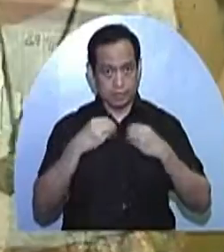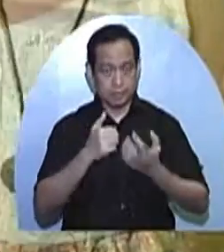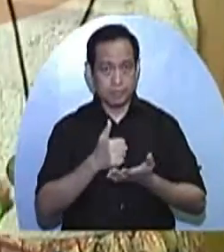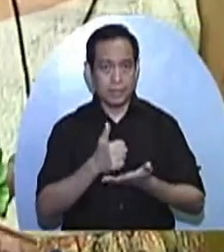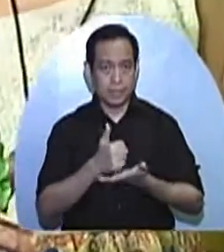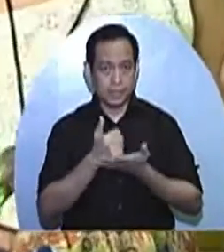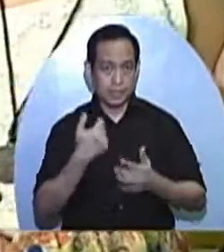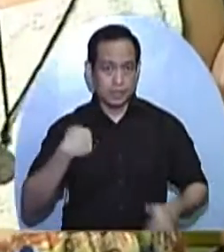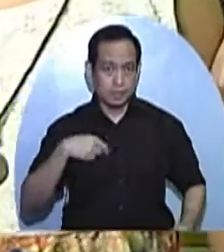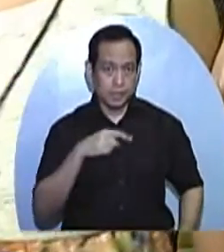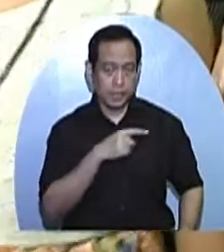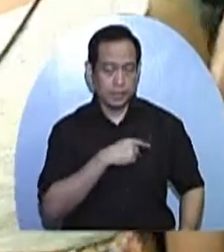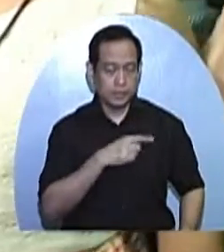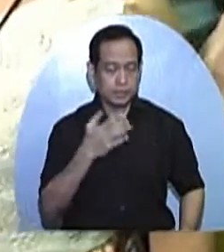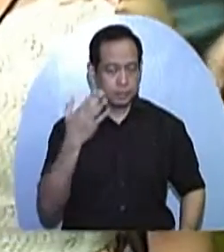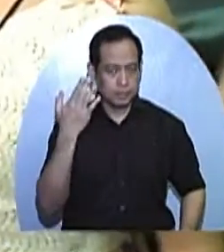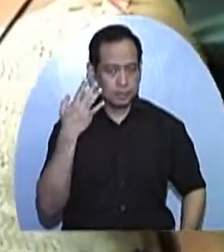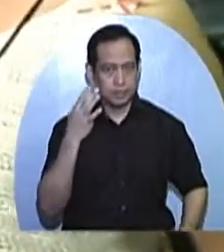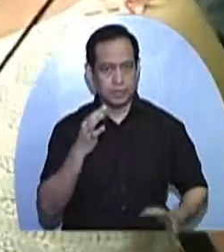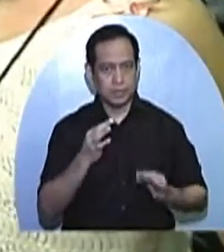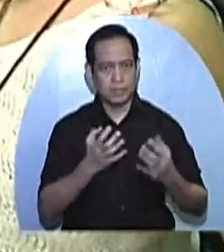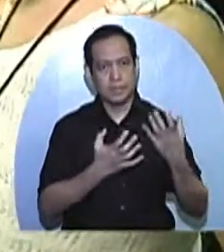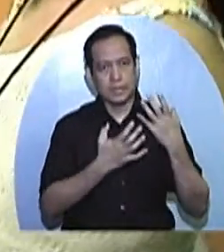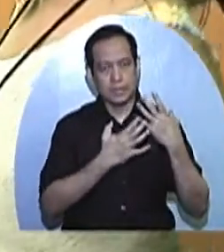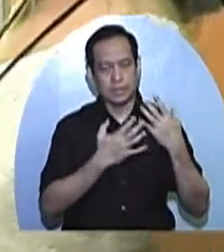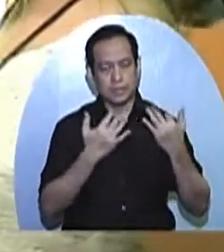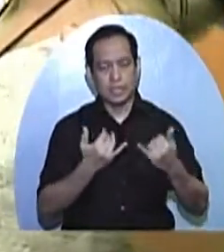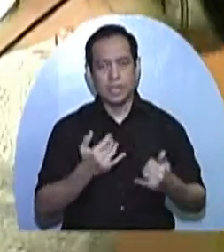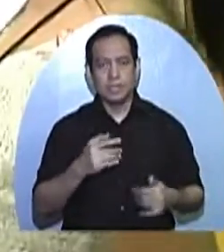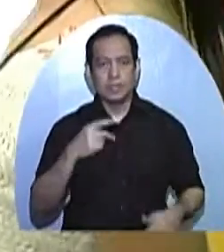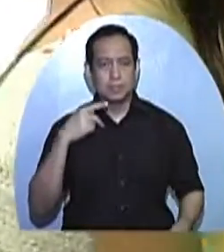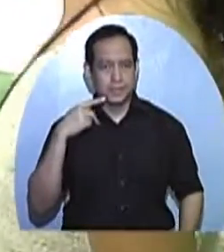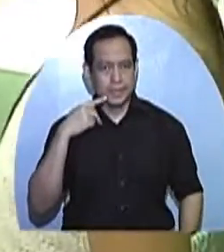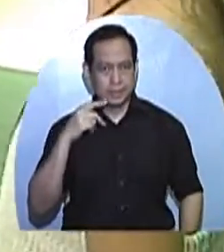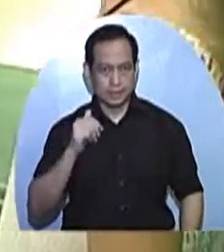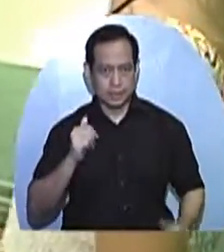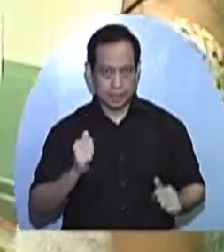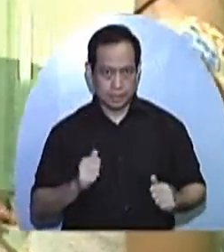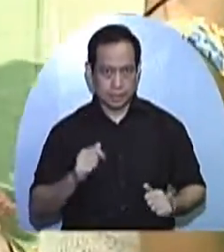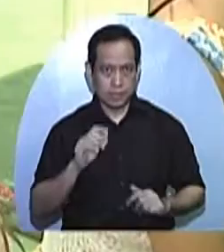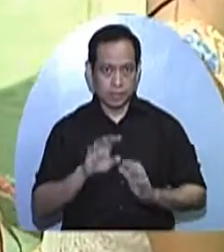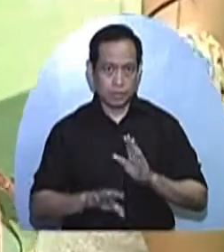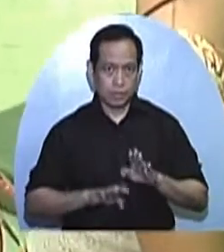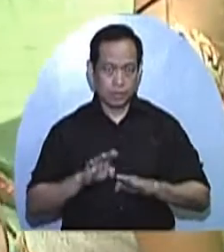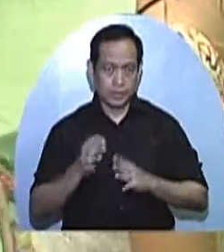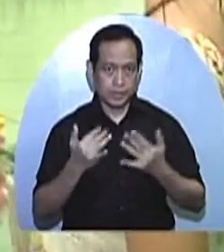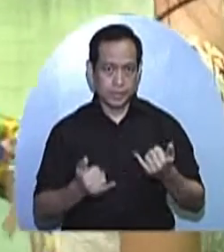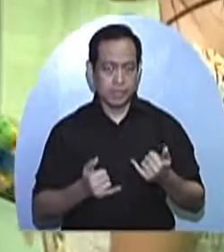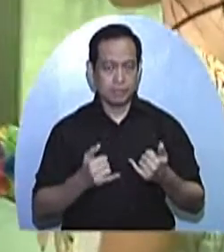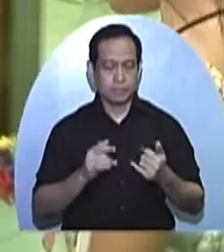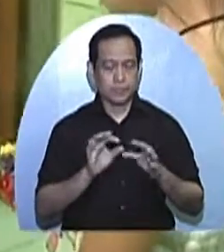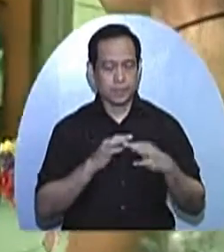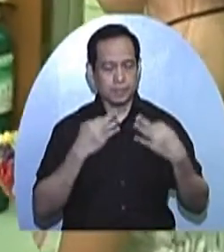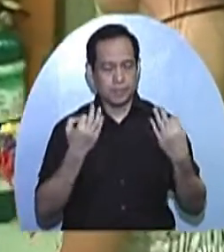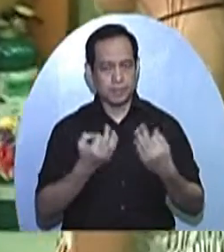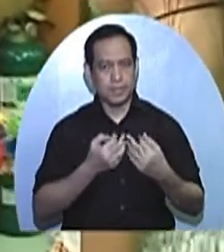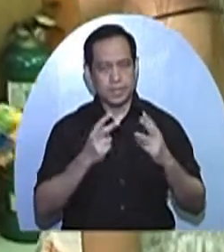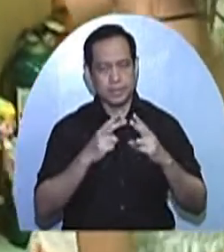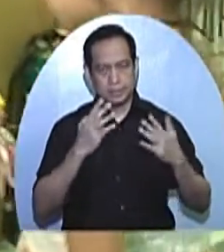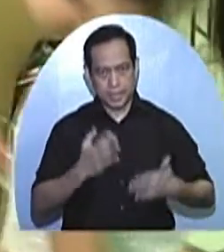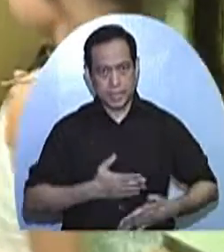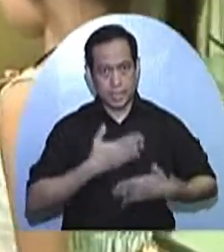ko. Kung dati, kinakarga, ngayon, nakakalakad na si Princess. Masayang-masayang kanyang